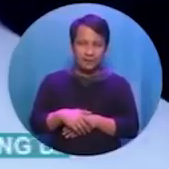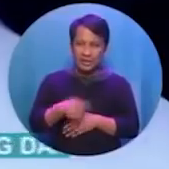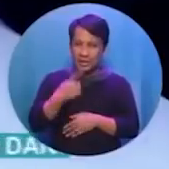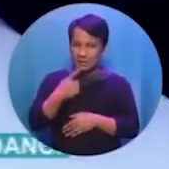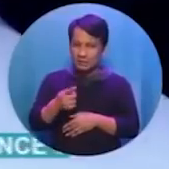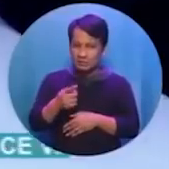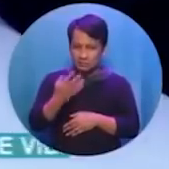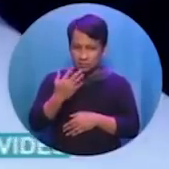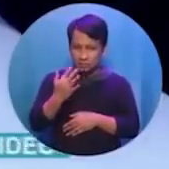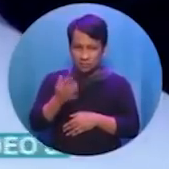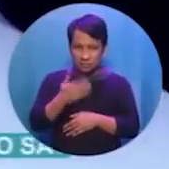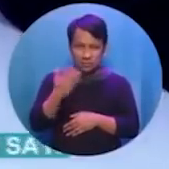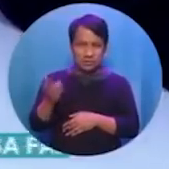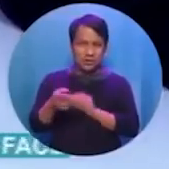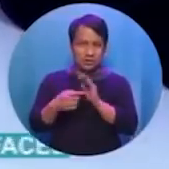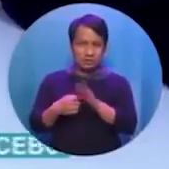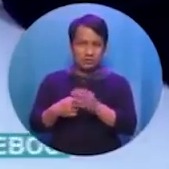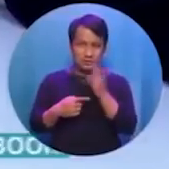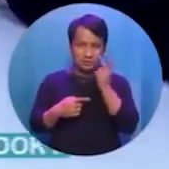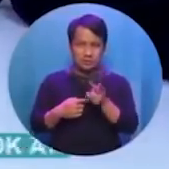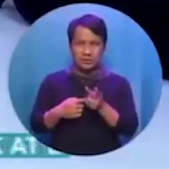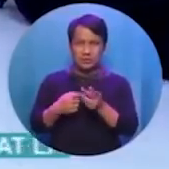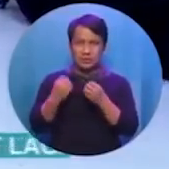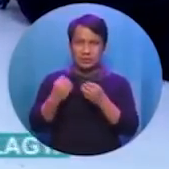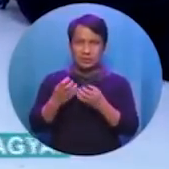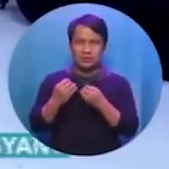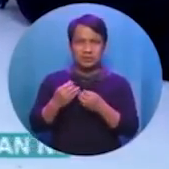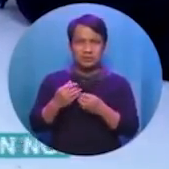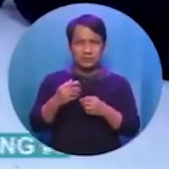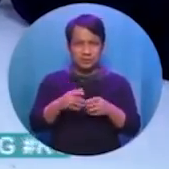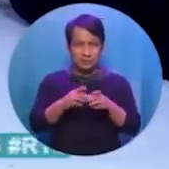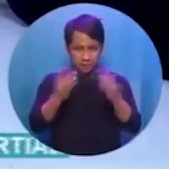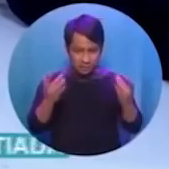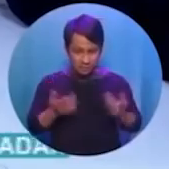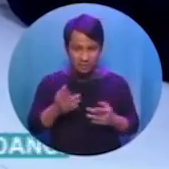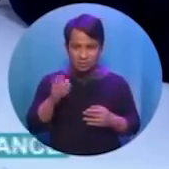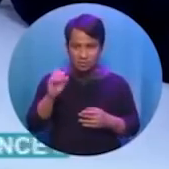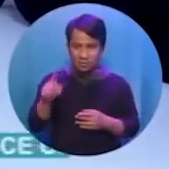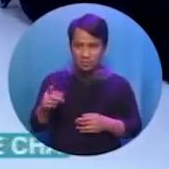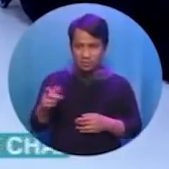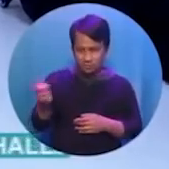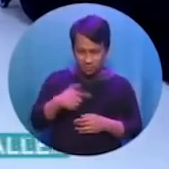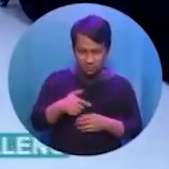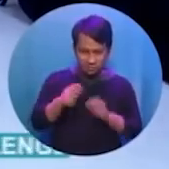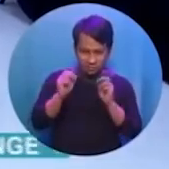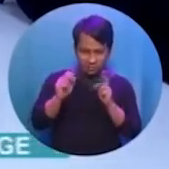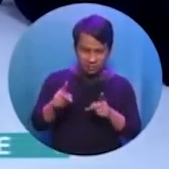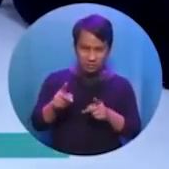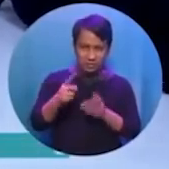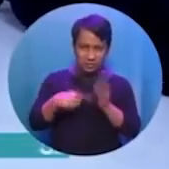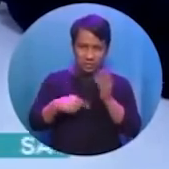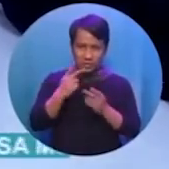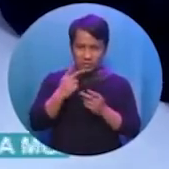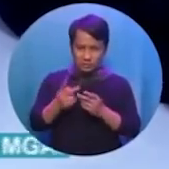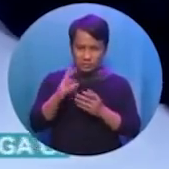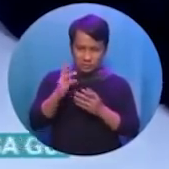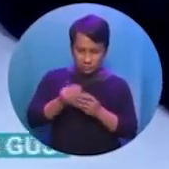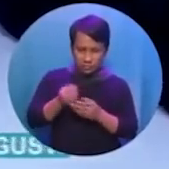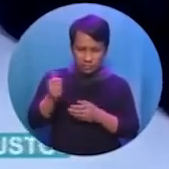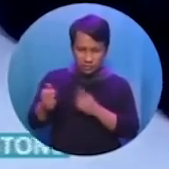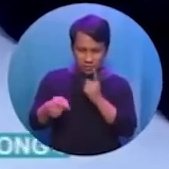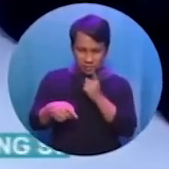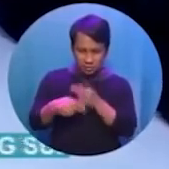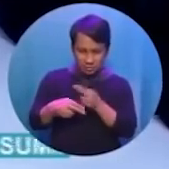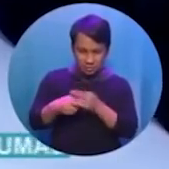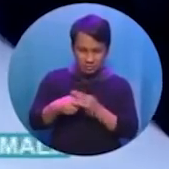ito. Ito. Tika mo na. Ang daming heart mansanas. Yan! Okay. Heart at saka mansanas. Kausapin natin kung sino siya. Anong